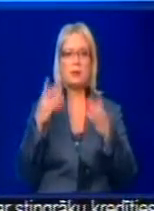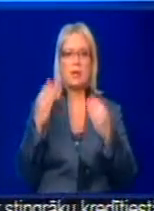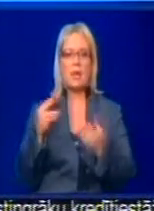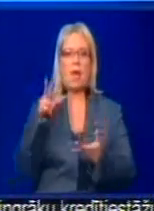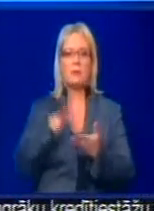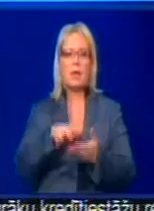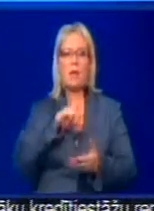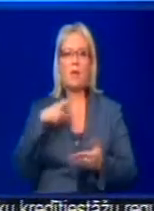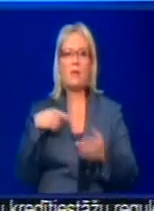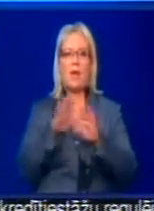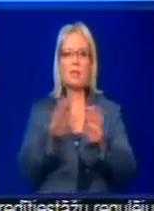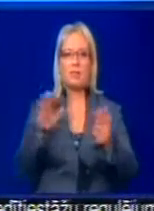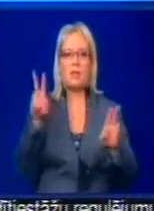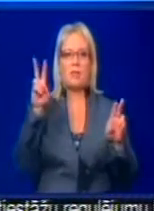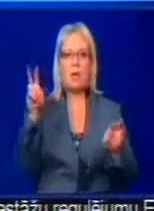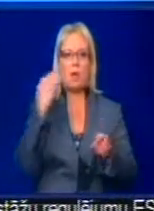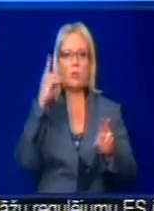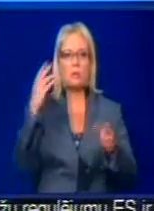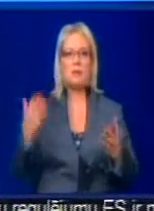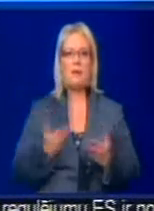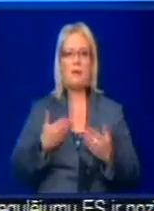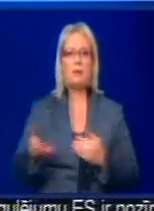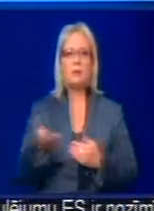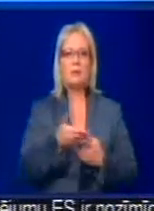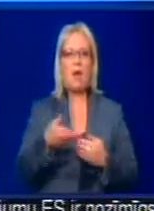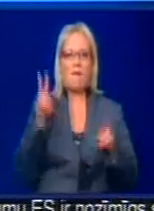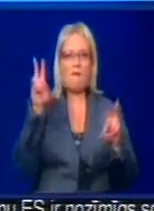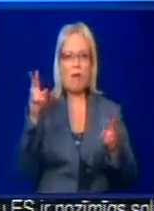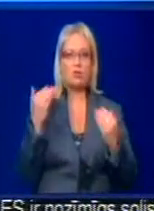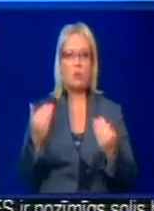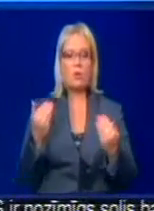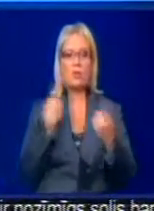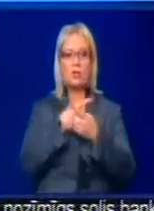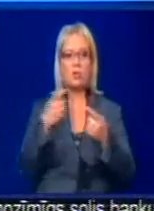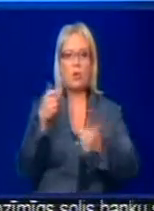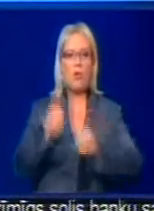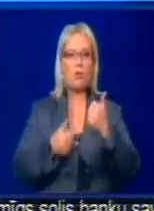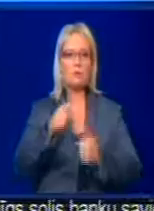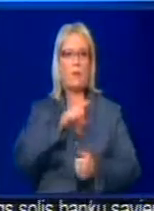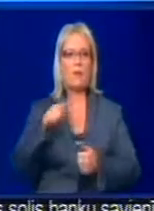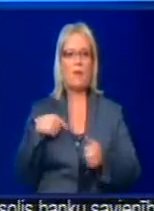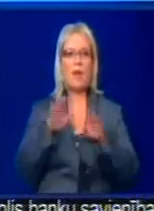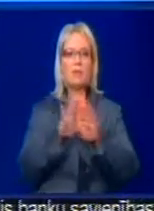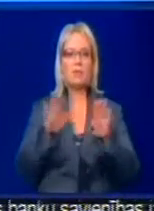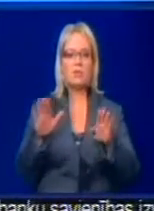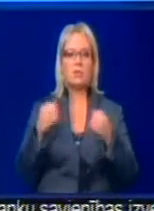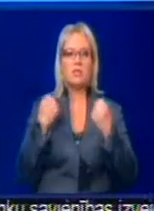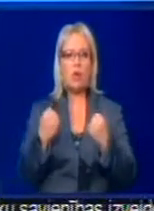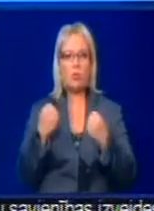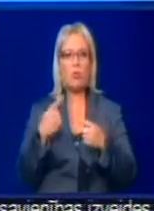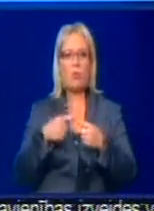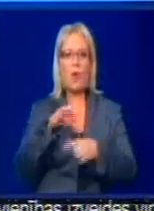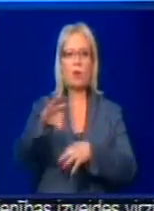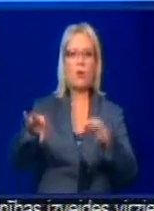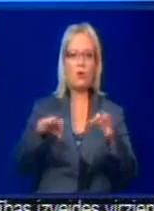dienām apstiprināta Latvijas ekspozīcijas tēma ar nosaukumu Dzīvības drava. Šodien izsludināts konkurss par Latvijas ekspozīcijas saturu